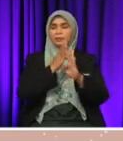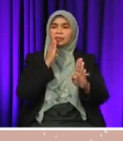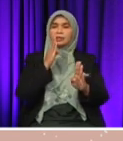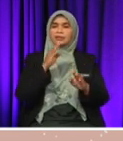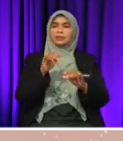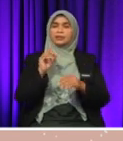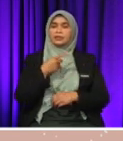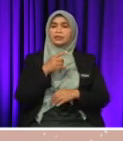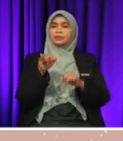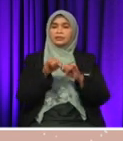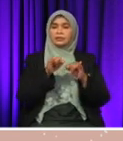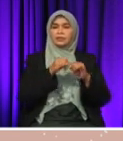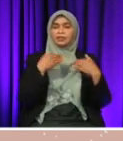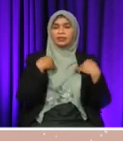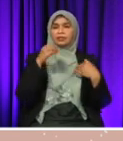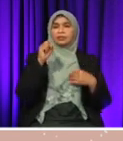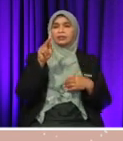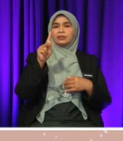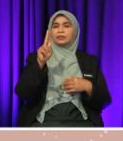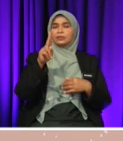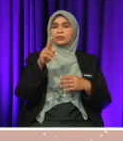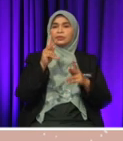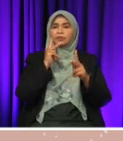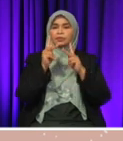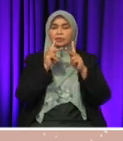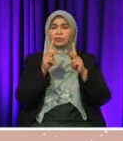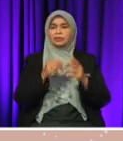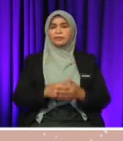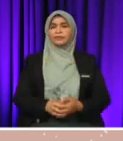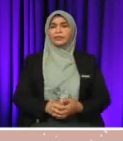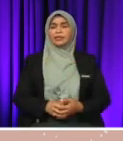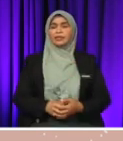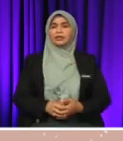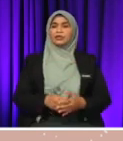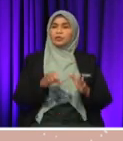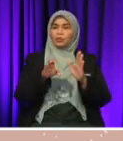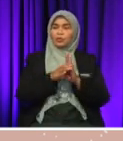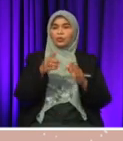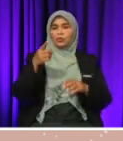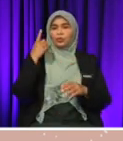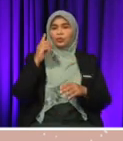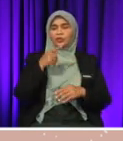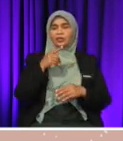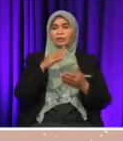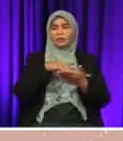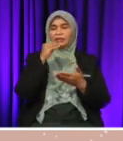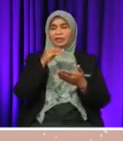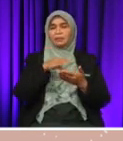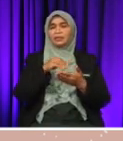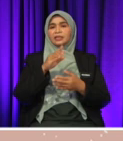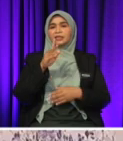juga ada suku kata suku kata di unit bunyi murid-murid kalau dulu kita belajar membaca kalau kita sebut macam